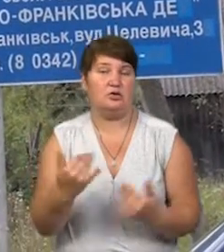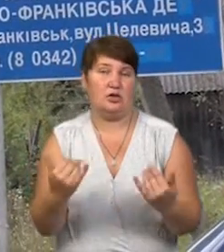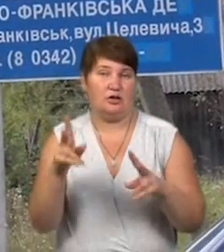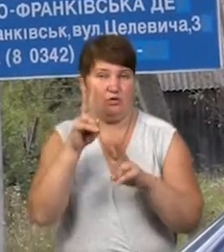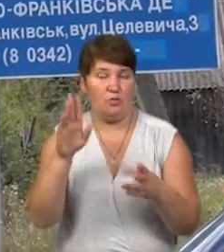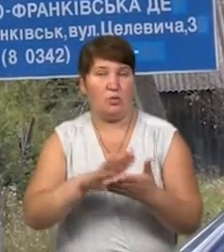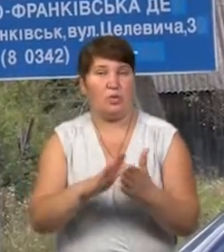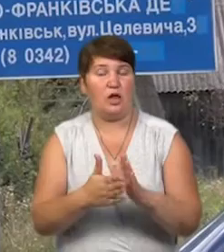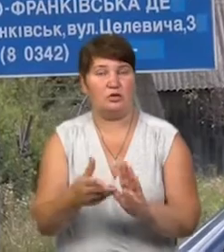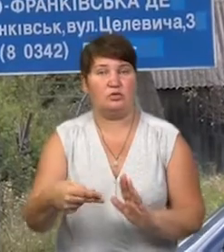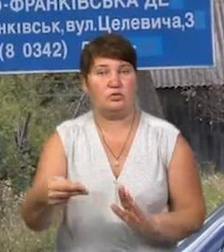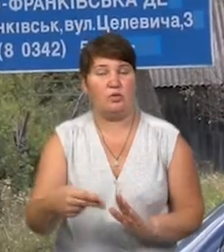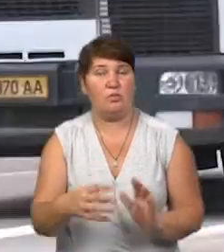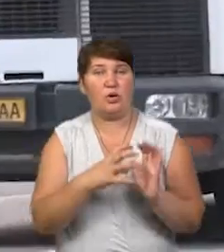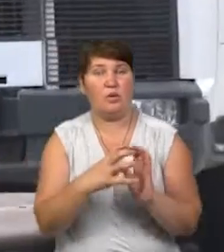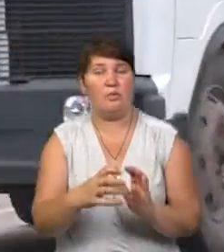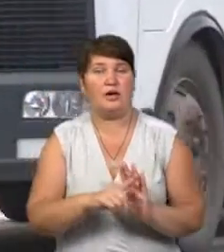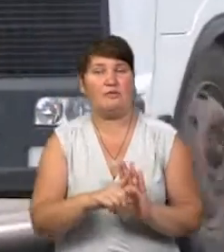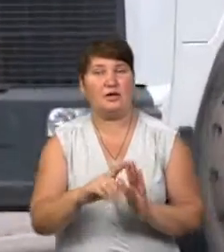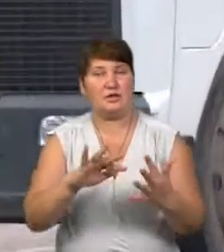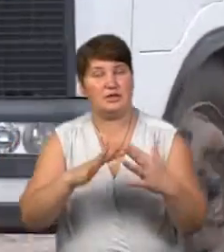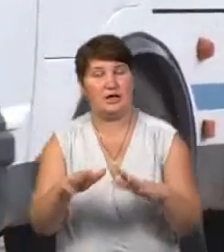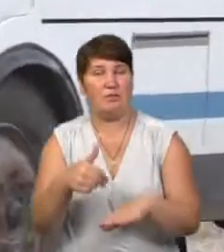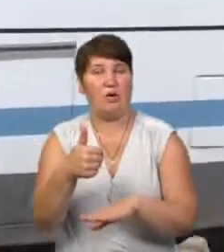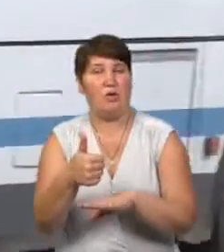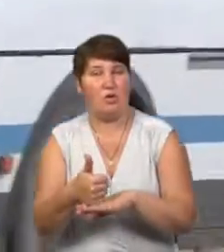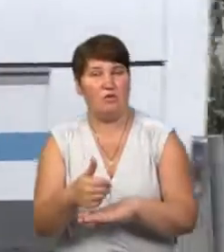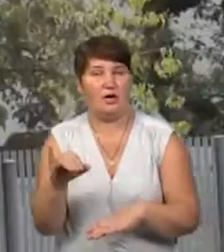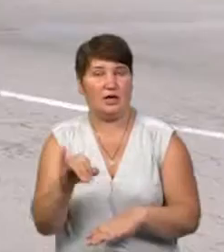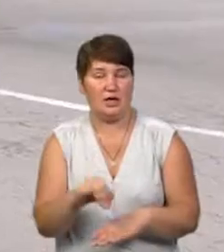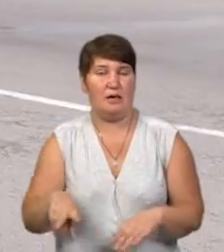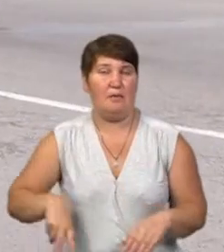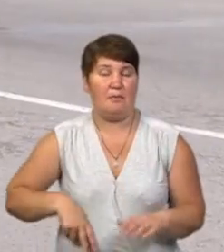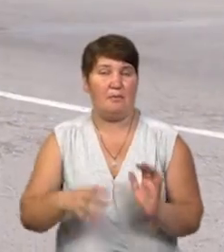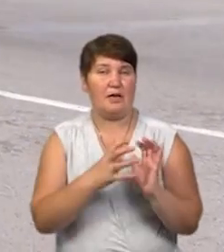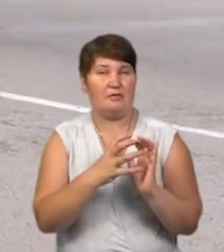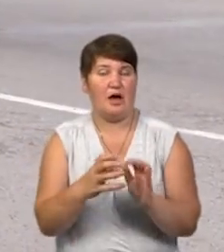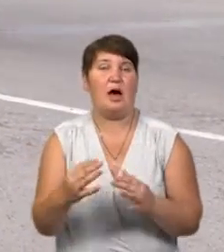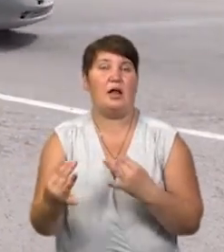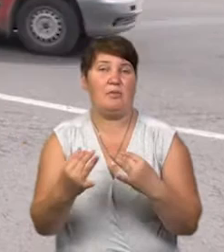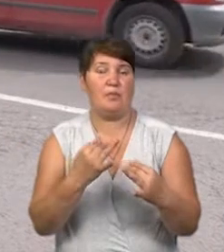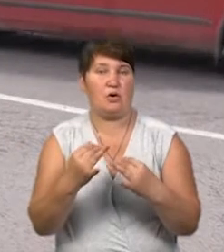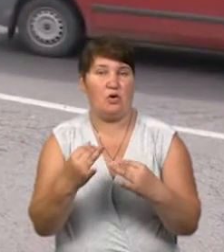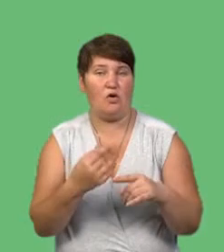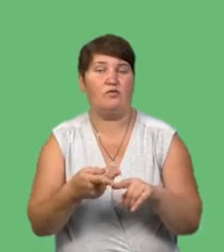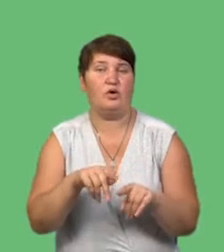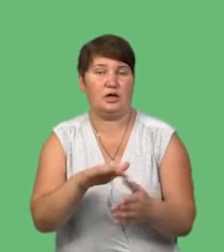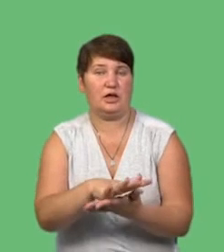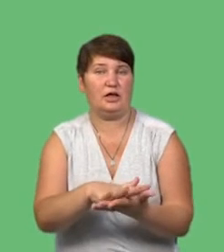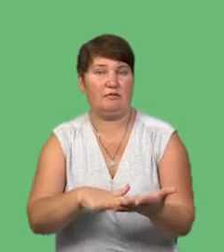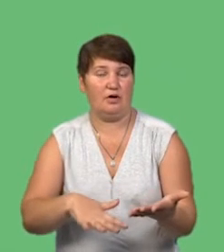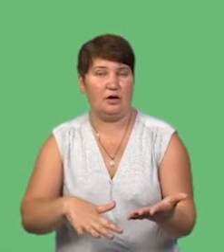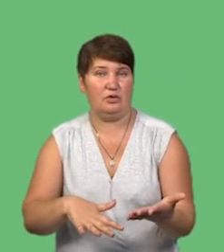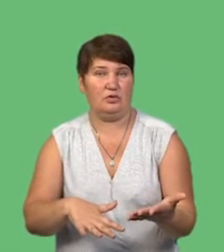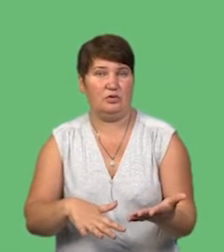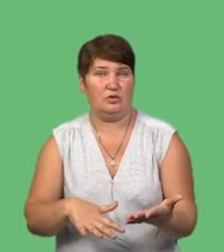укладені договори про перевезення між сільськими головами і перевізником. Проте переговори щодо цього тривають. Надано